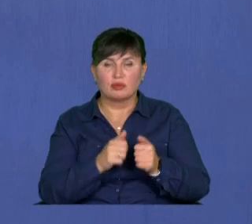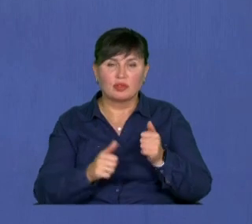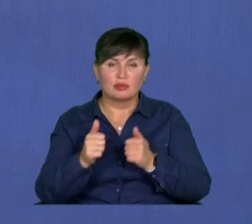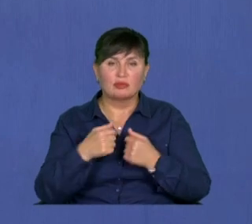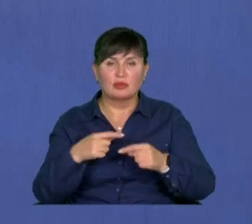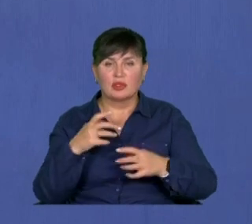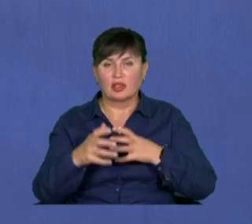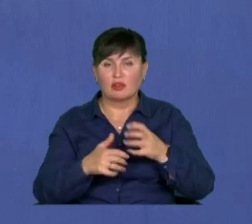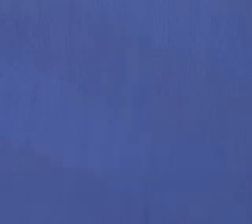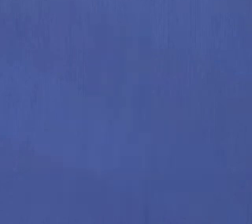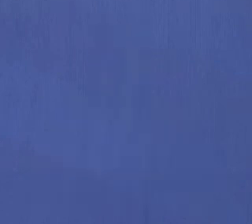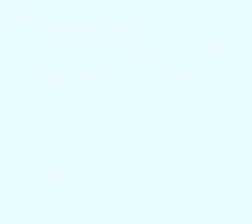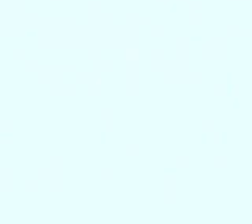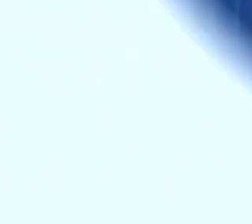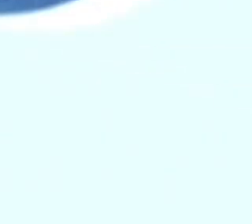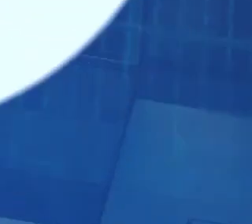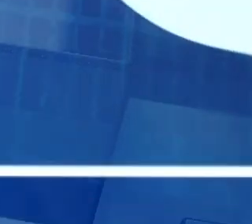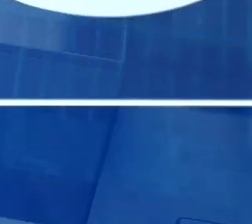мировых конкурентов.